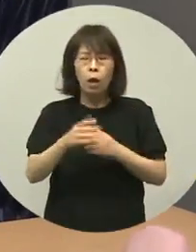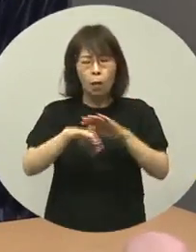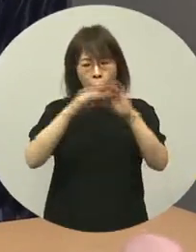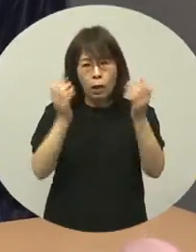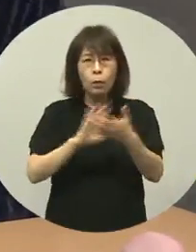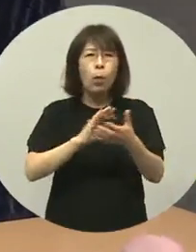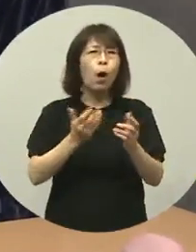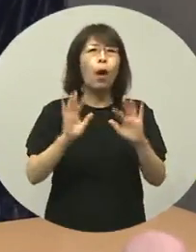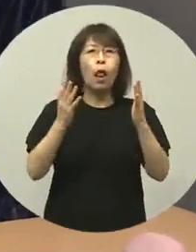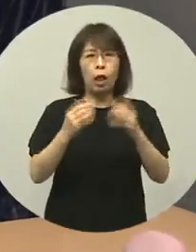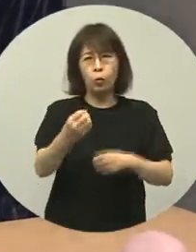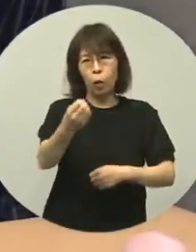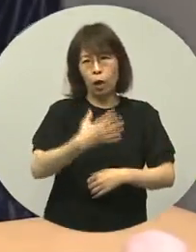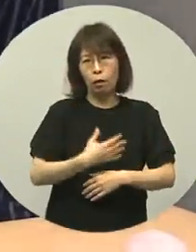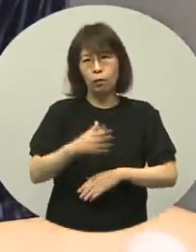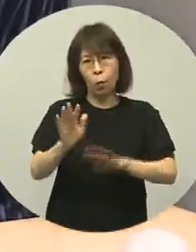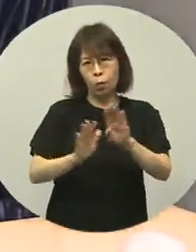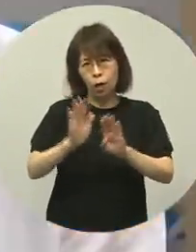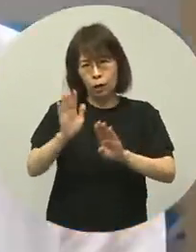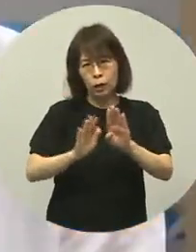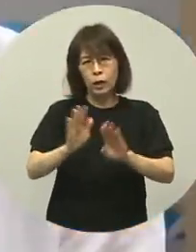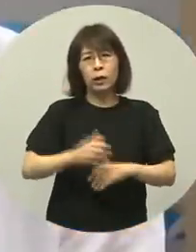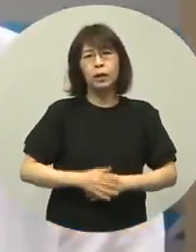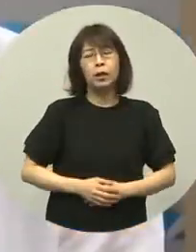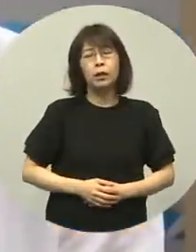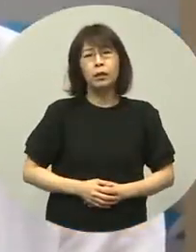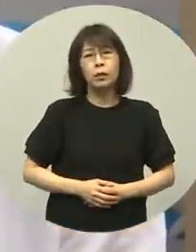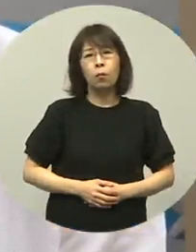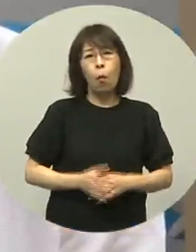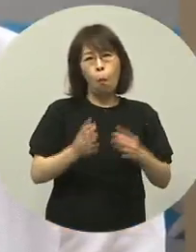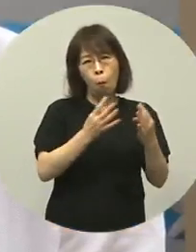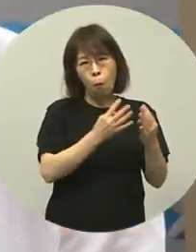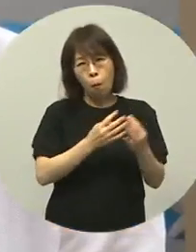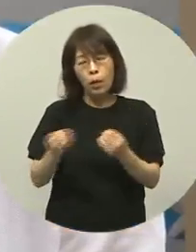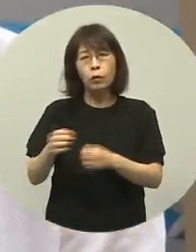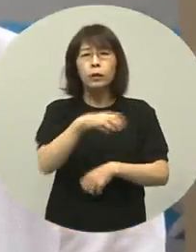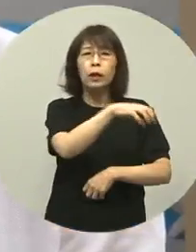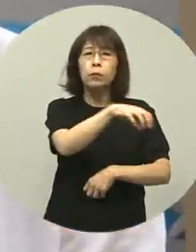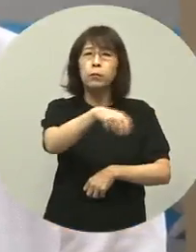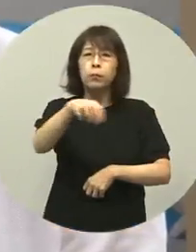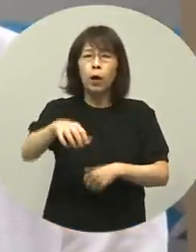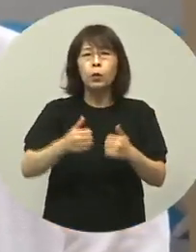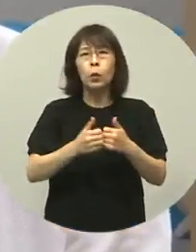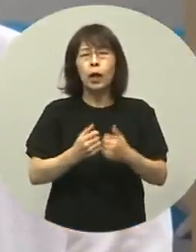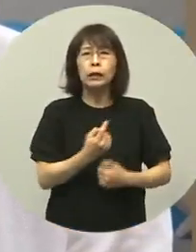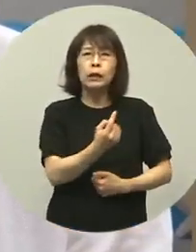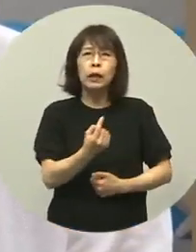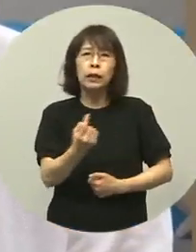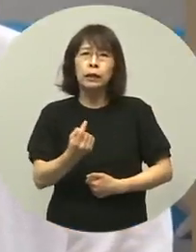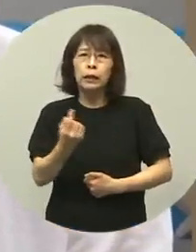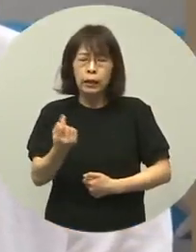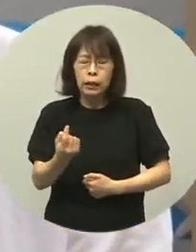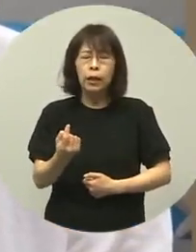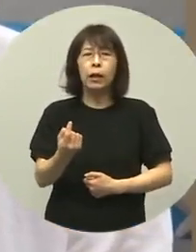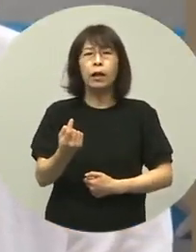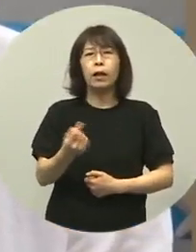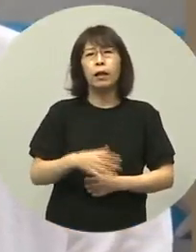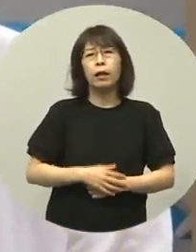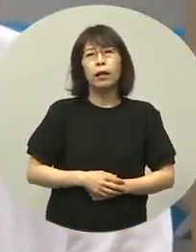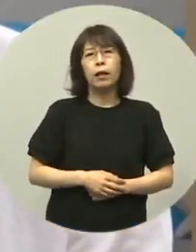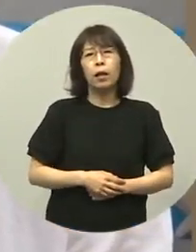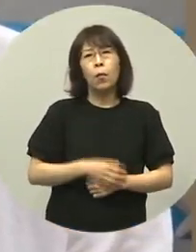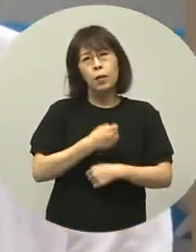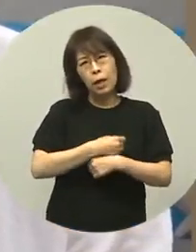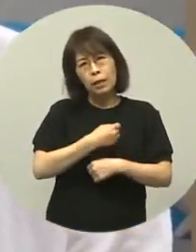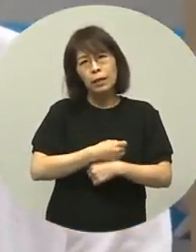何もならないっていう状況で、もう何箇所相談に行ったかわからないこと